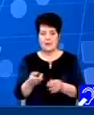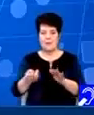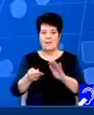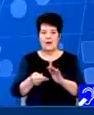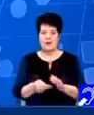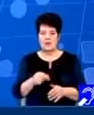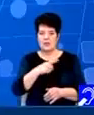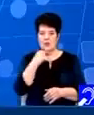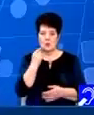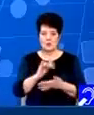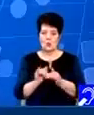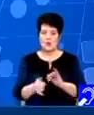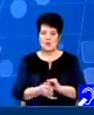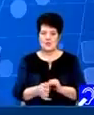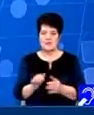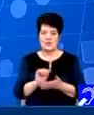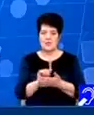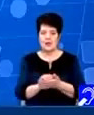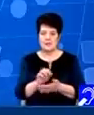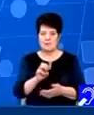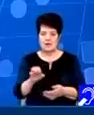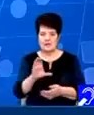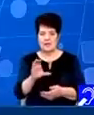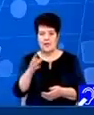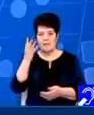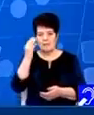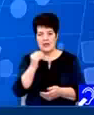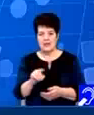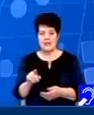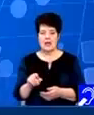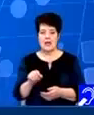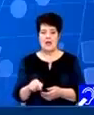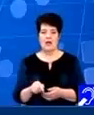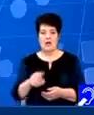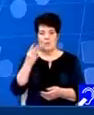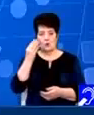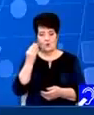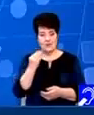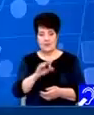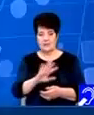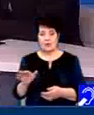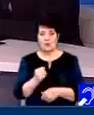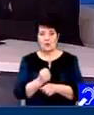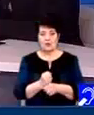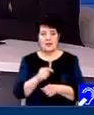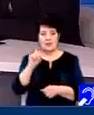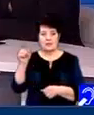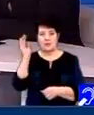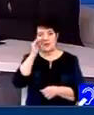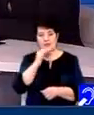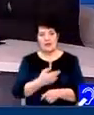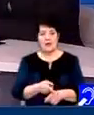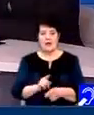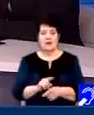ruse, în condițiile când presa, mass media moldovenească, practic nu funcționează pe malul stâng al Nistrului. Experții mai